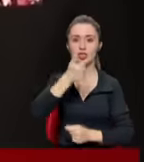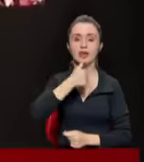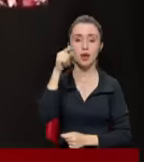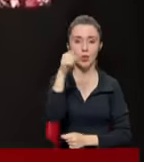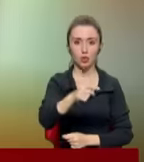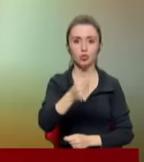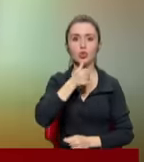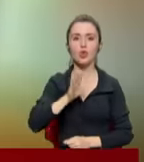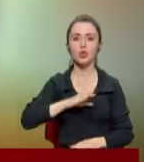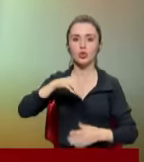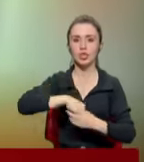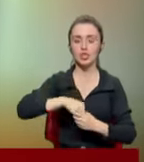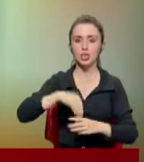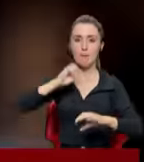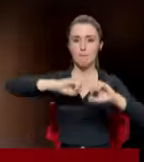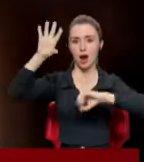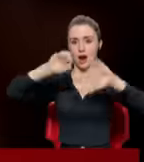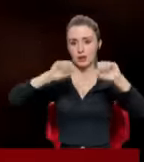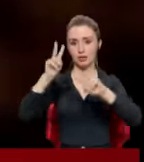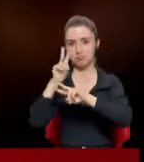amb adnin oğlu için düzenlediği